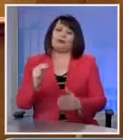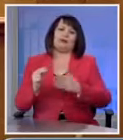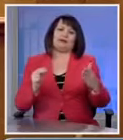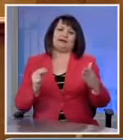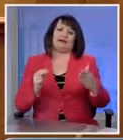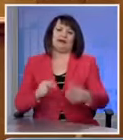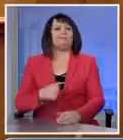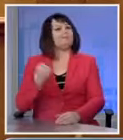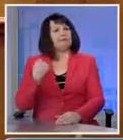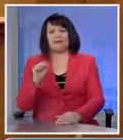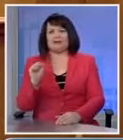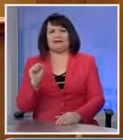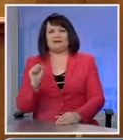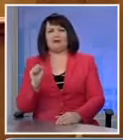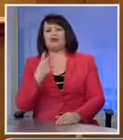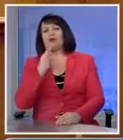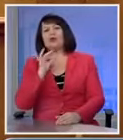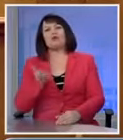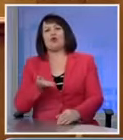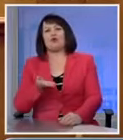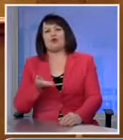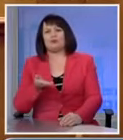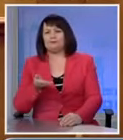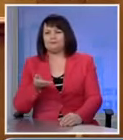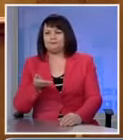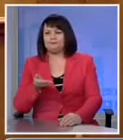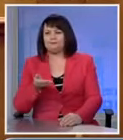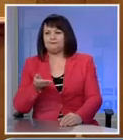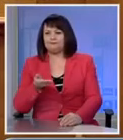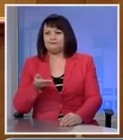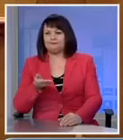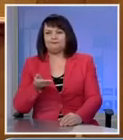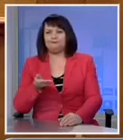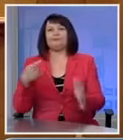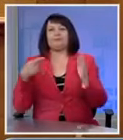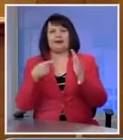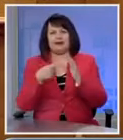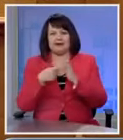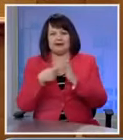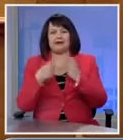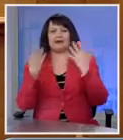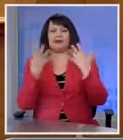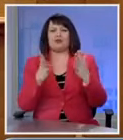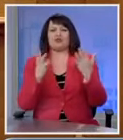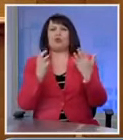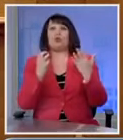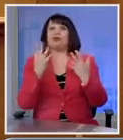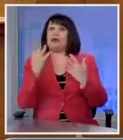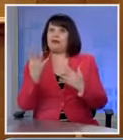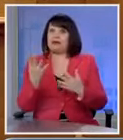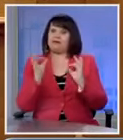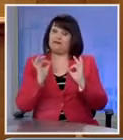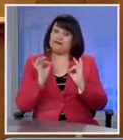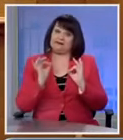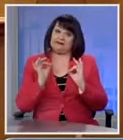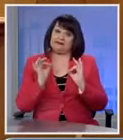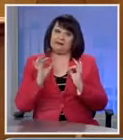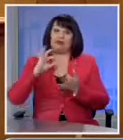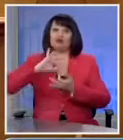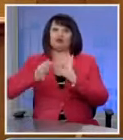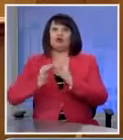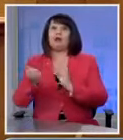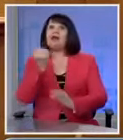Δεν θα συμφωνήσω μαζί τους για τον εξής λόγο. Γιατί το 1989 βεβαίως έκανε το ιστορικό